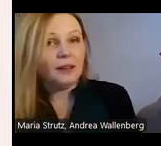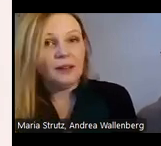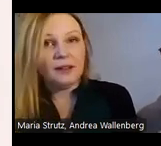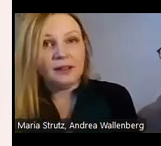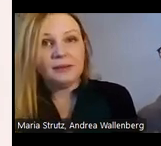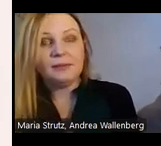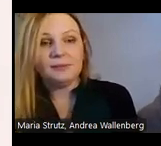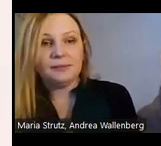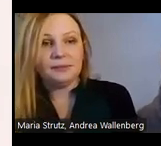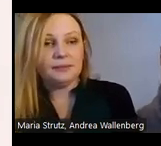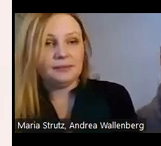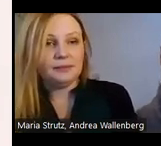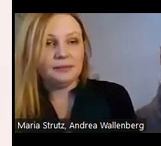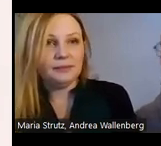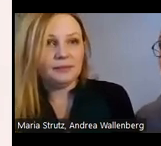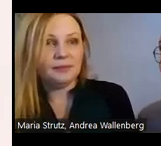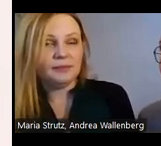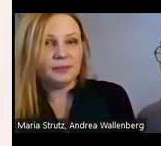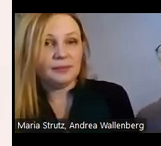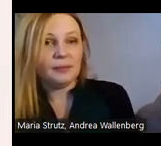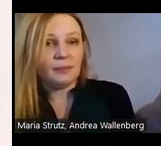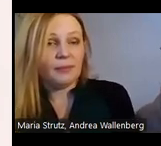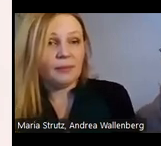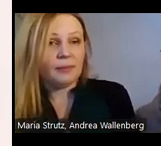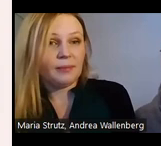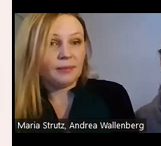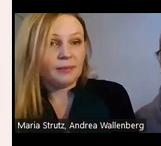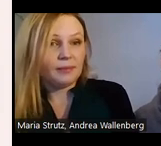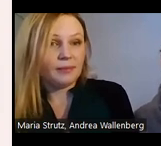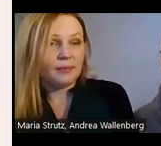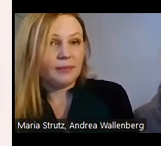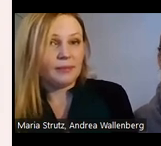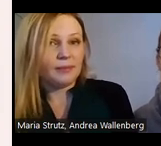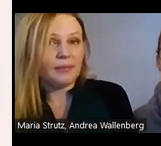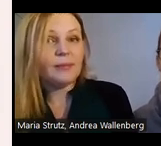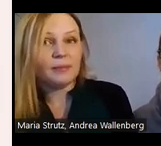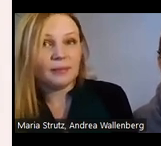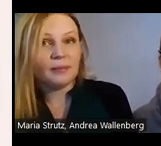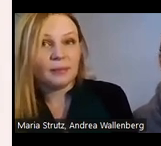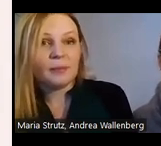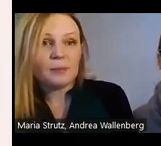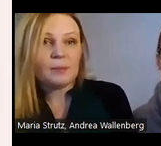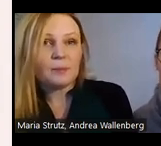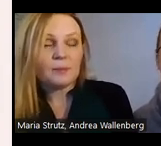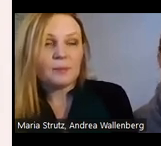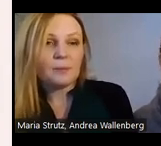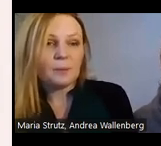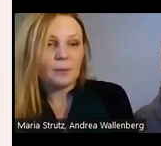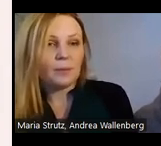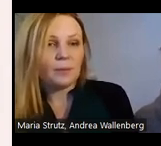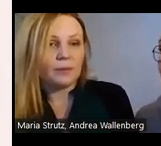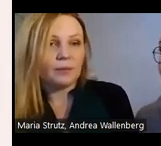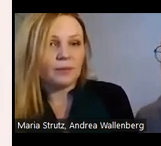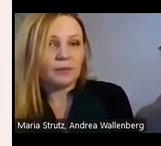av ljud eller ord. Det kan ju vara mycket ljud i en lek. Till exempel psh, när vi tvättar bilen eller bip, bip, bip när